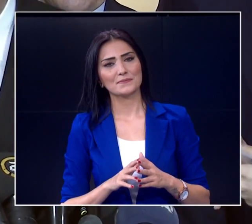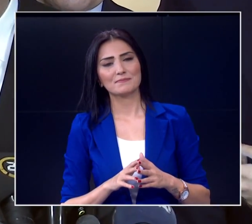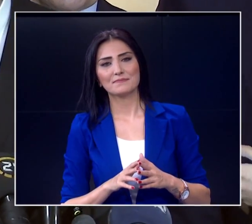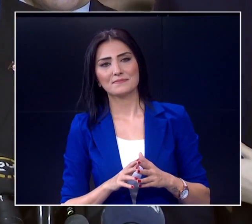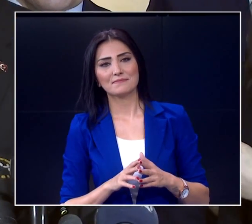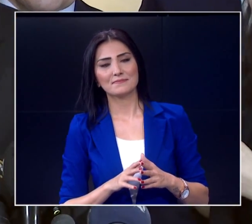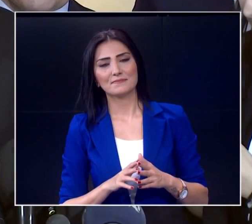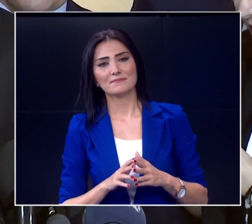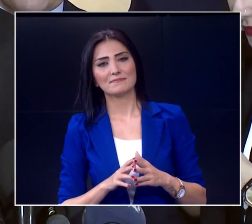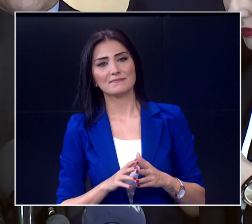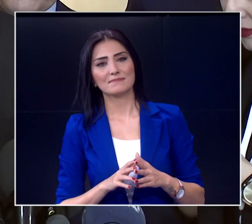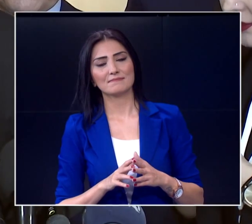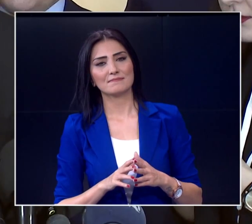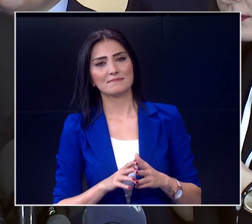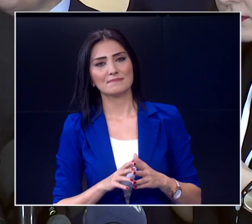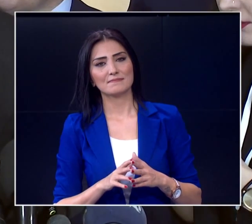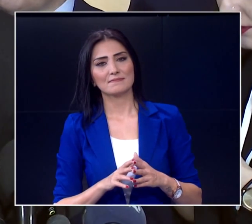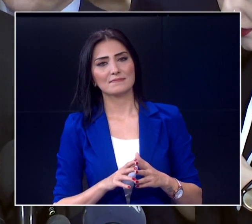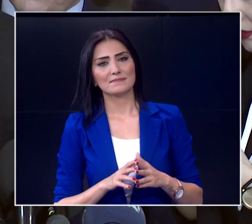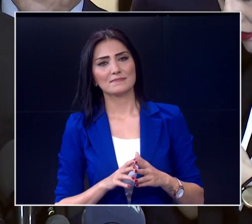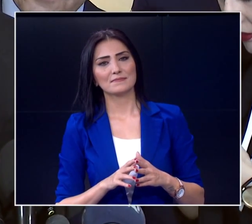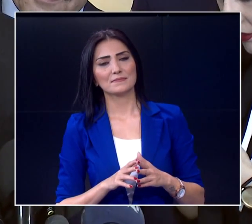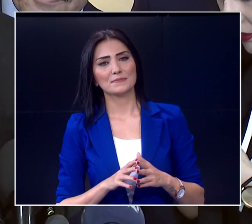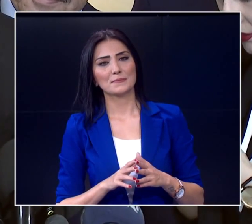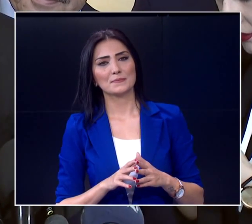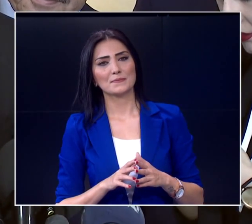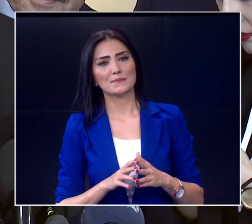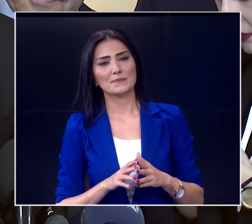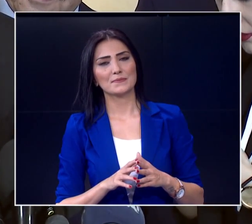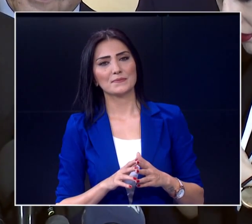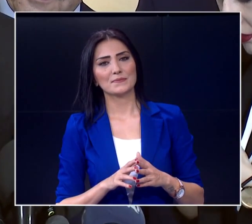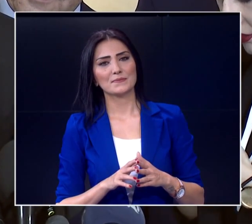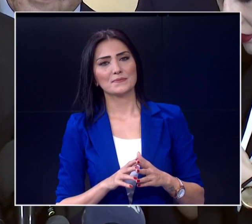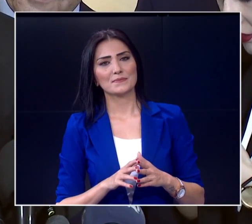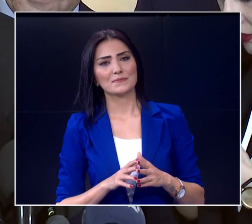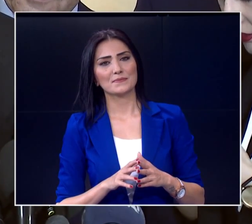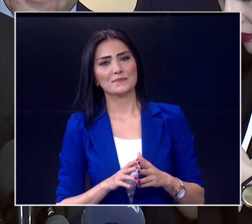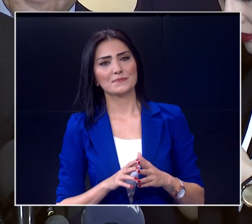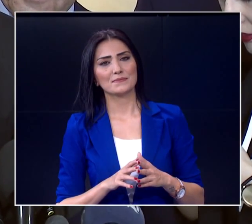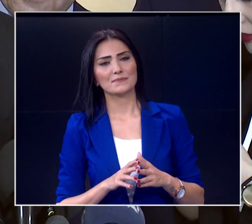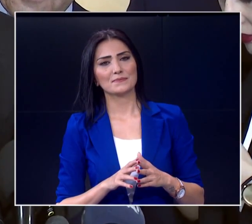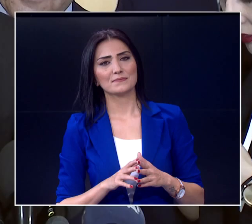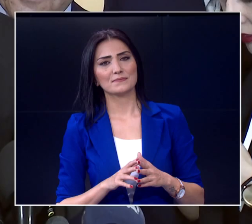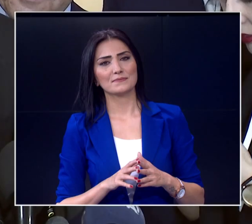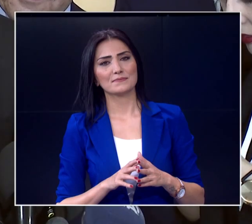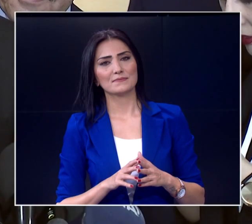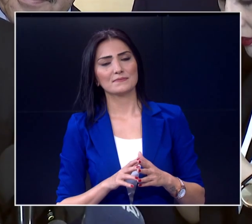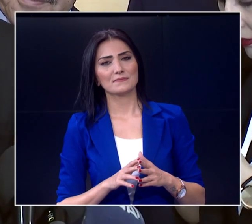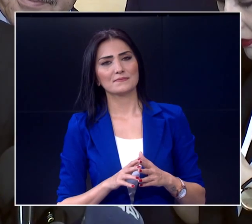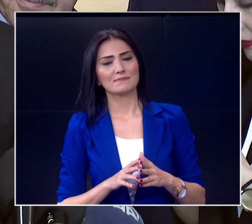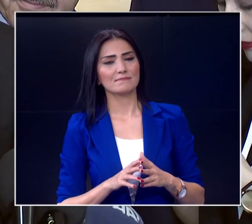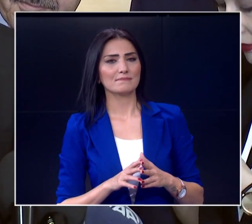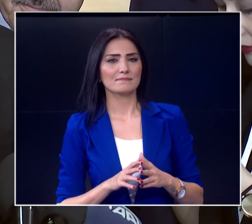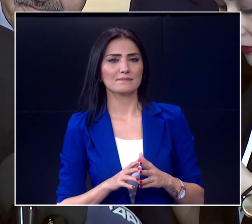Evet. AK Parti meclisinde çalışma bakanı bir sunumu oldu. Biliyor musun? Akşener'in düzenlemesiyle ilgili bir sunum. Bu da siz